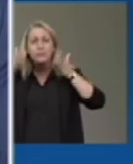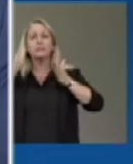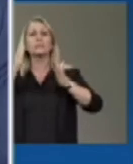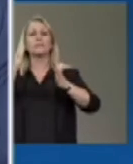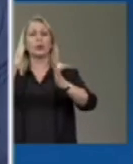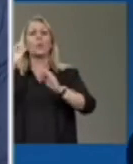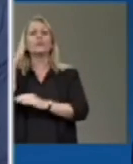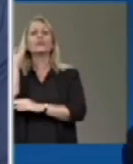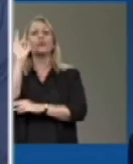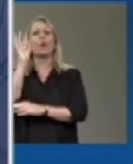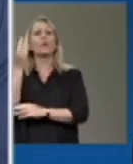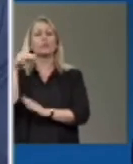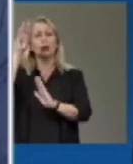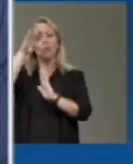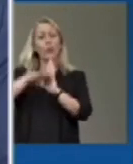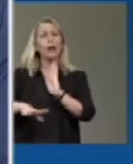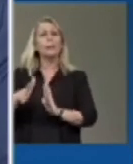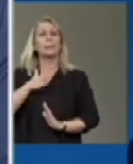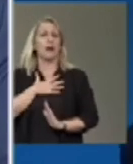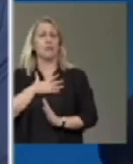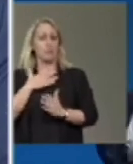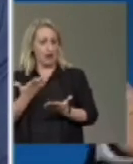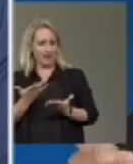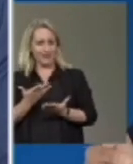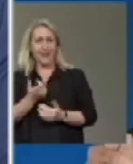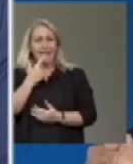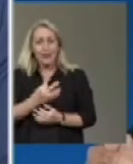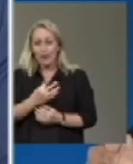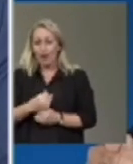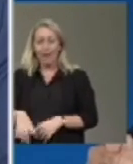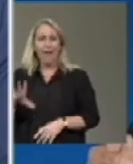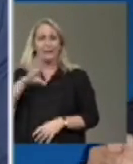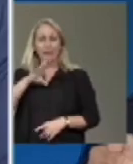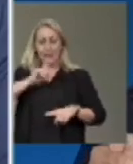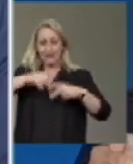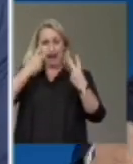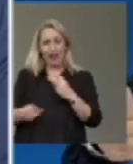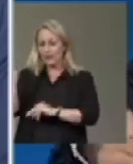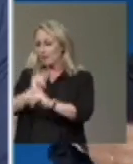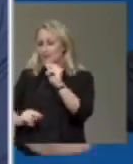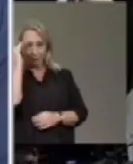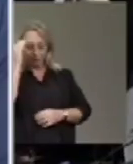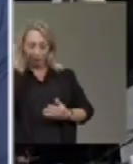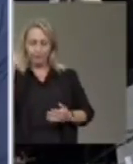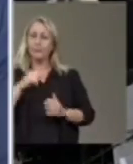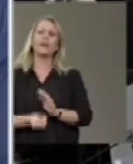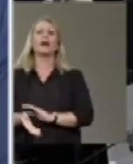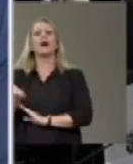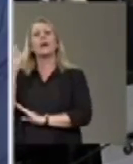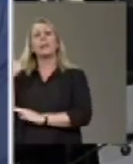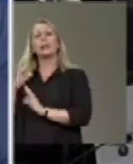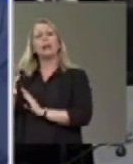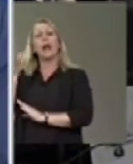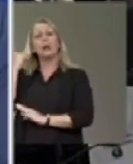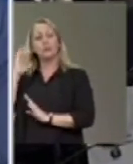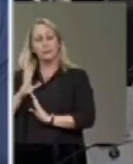βρουν σε χαμηλά σε φυσιολογικές τιμές τουλάχιστον τα στα ενία ε τώρα να πάμε σε ένα θέμα